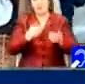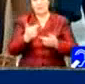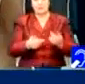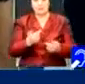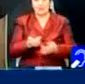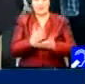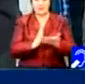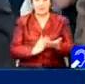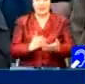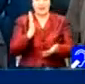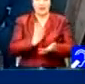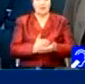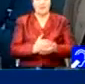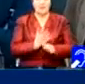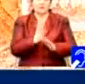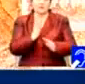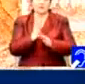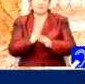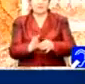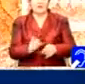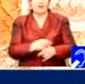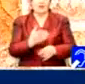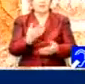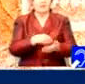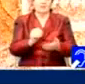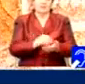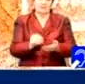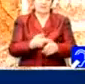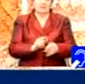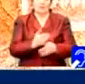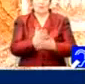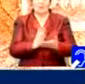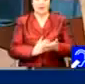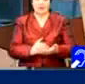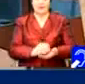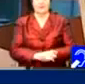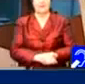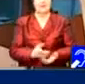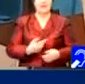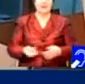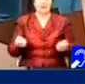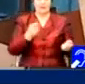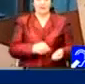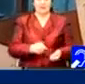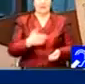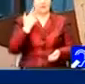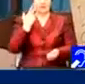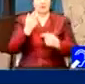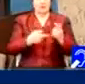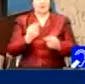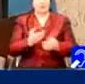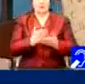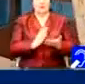de panificație a fost asaltată de cumpărători care au stat la coadă pentru a se delecta cu pâine eco. Nu am adus nimic nou, doar că pâinea a